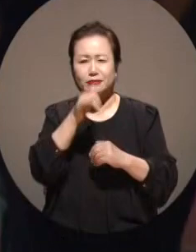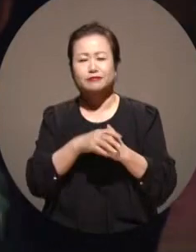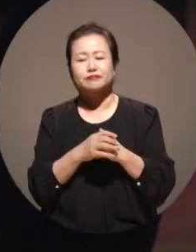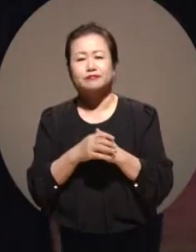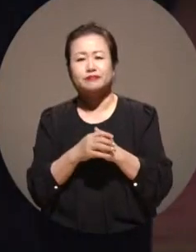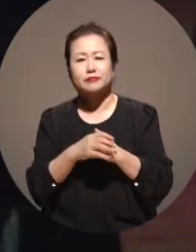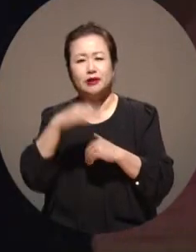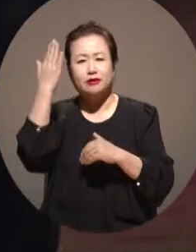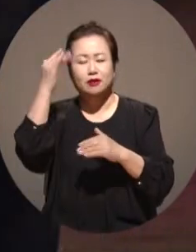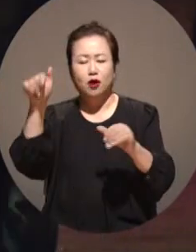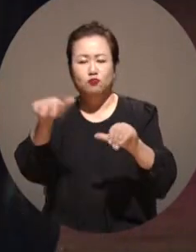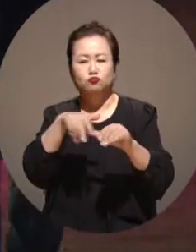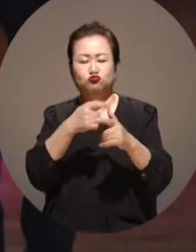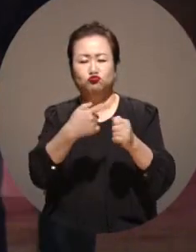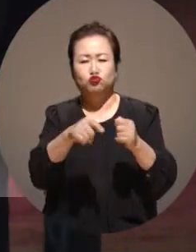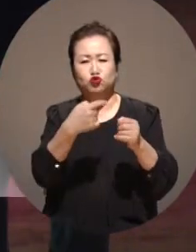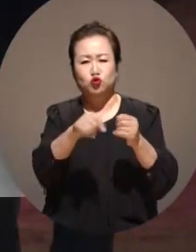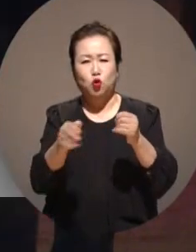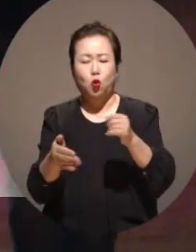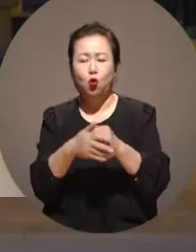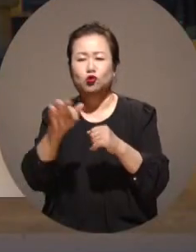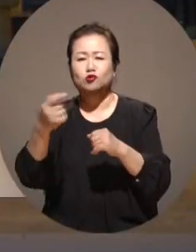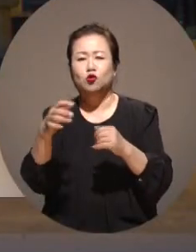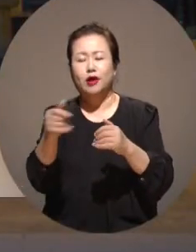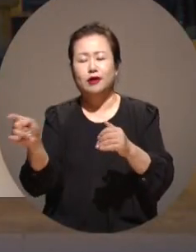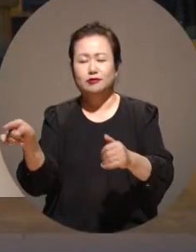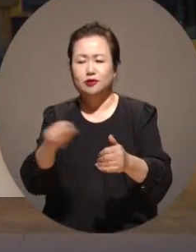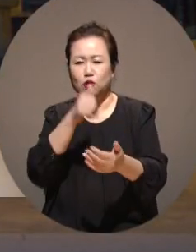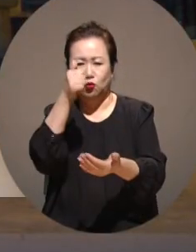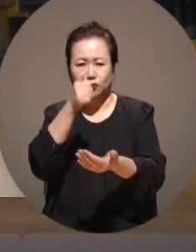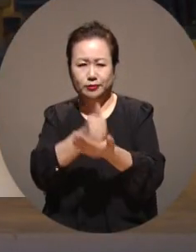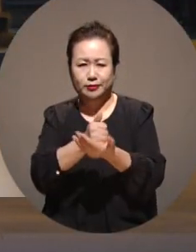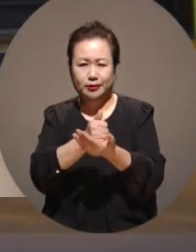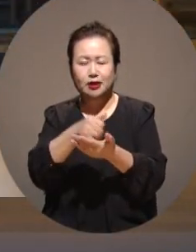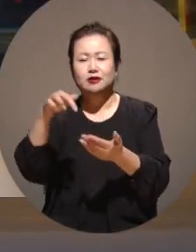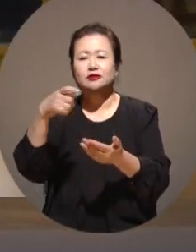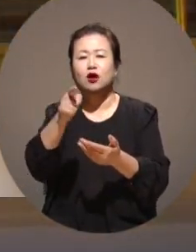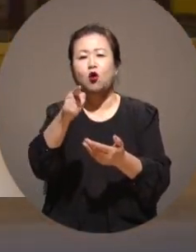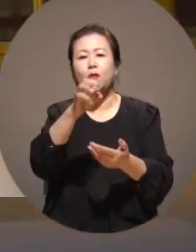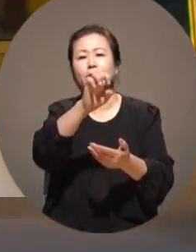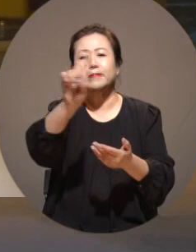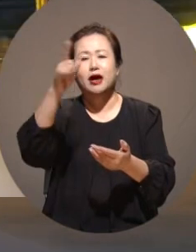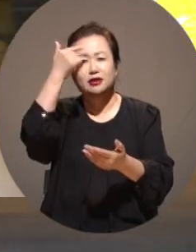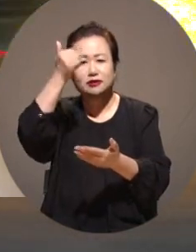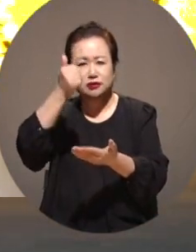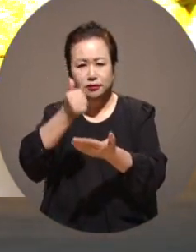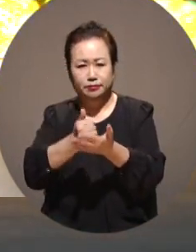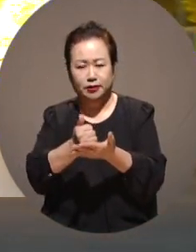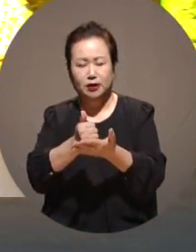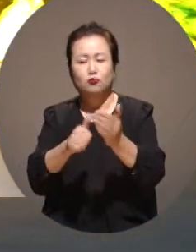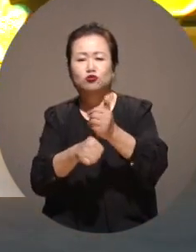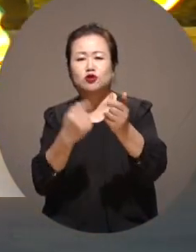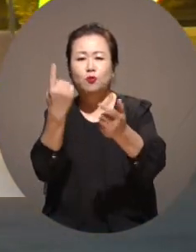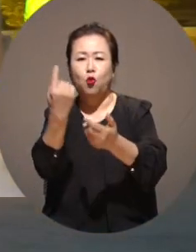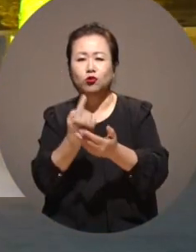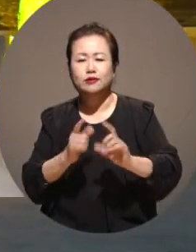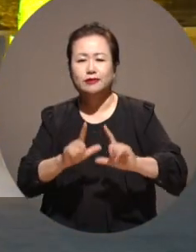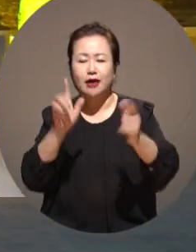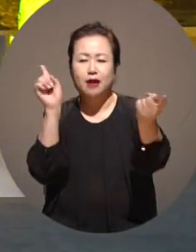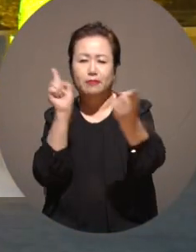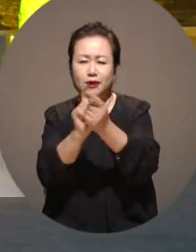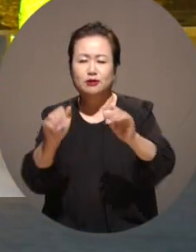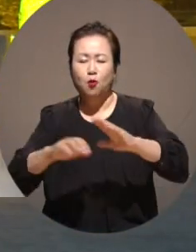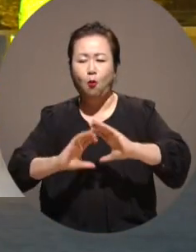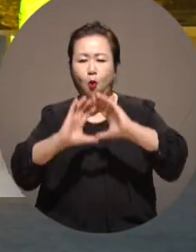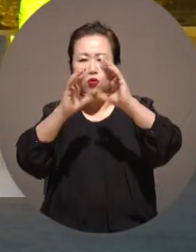대한 불교 조계종 최고 지도자인 종종 성파스님이 부처님 오신 날을 맞아이 시대를 사는